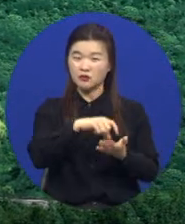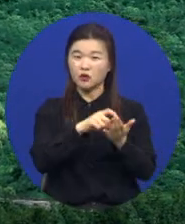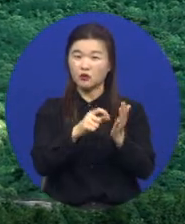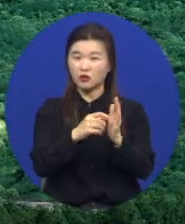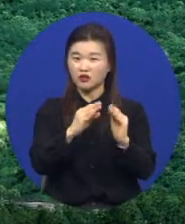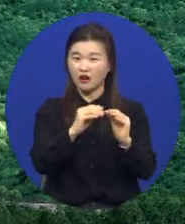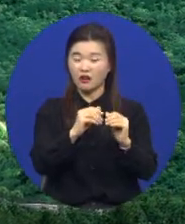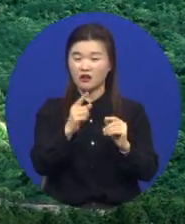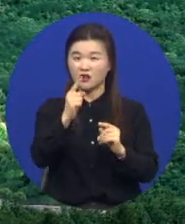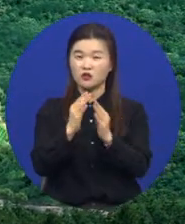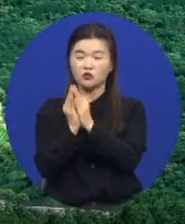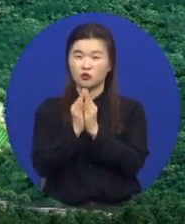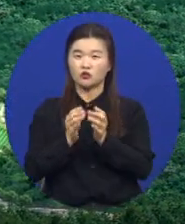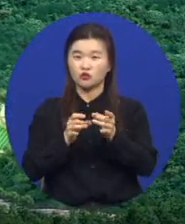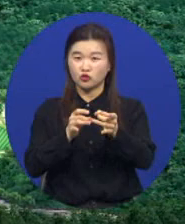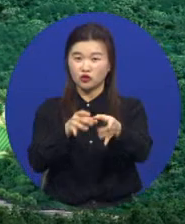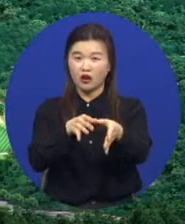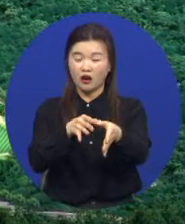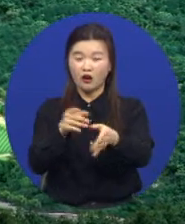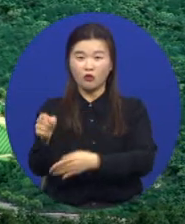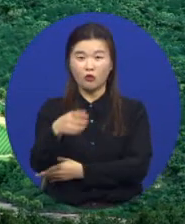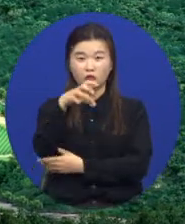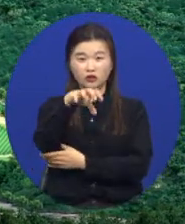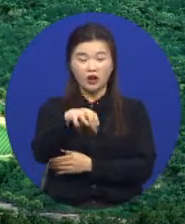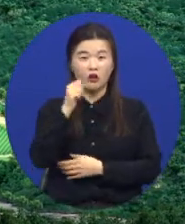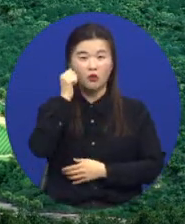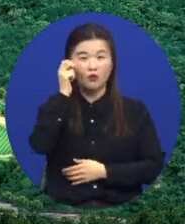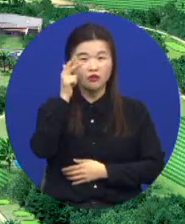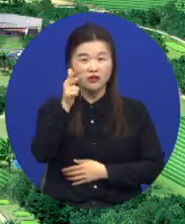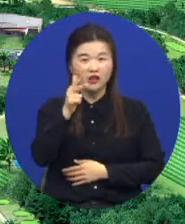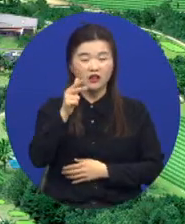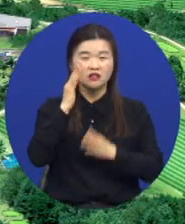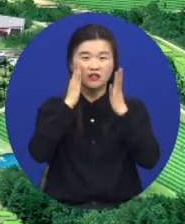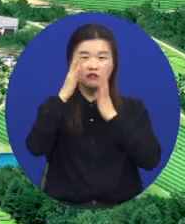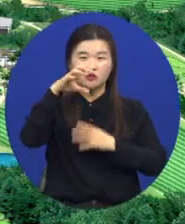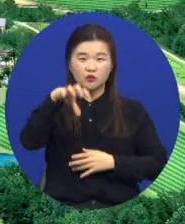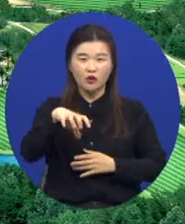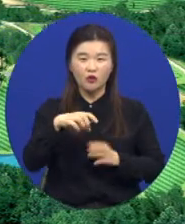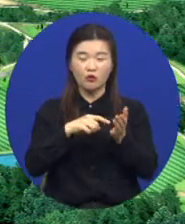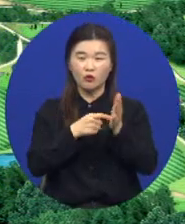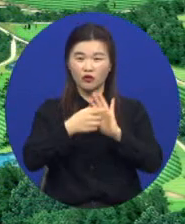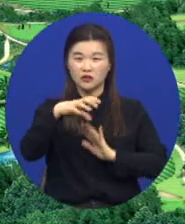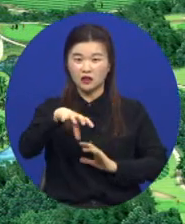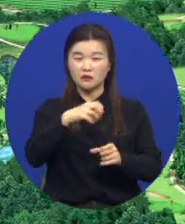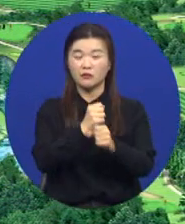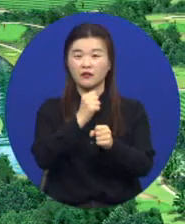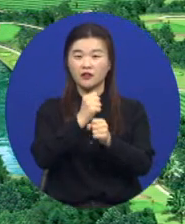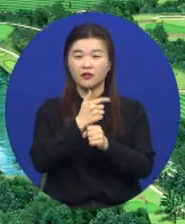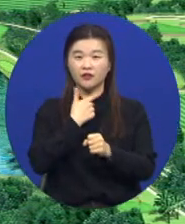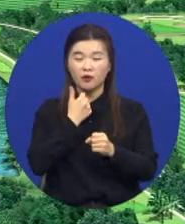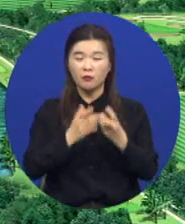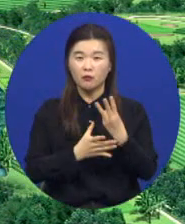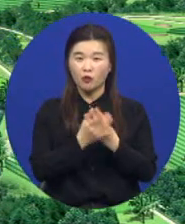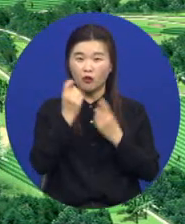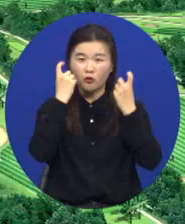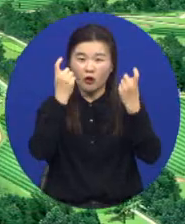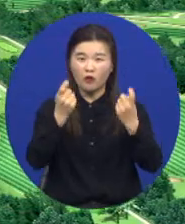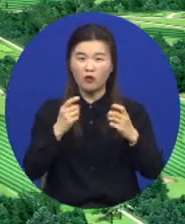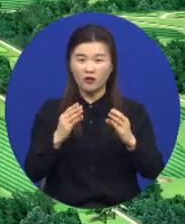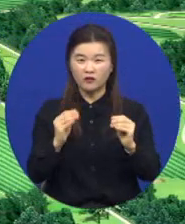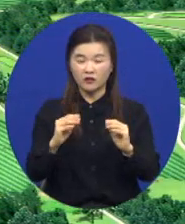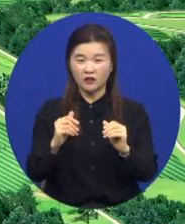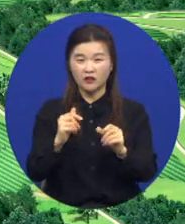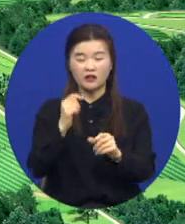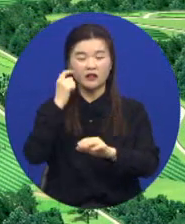1조원을 투자해 골프장과 호텔 식물원 공연장 등을 갖춘 복합 관광 난지 개발이